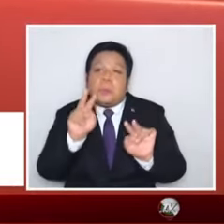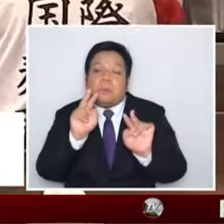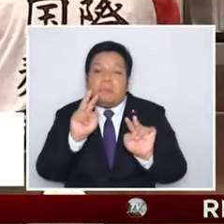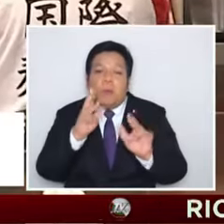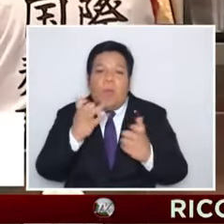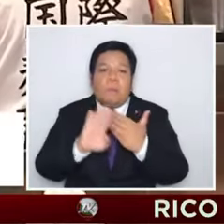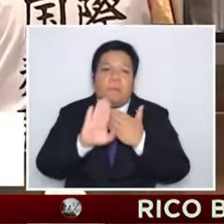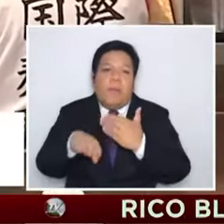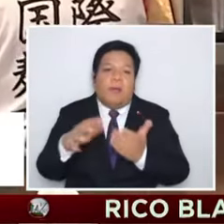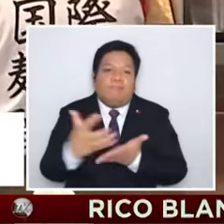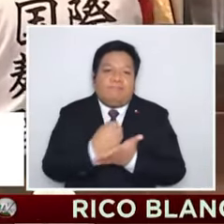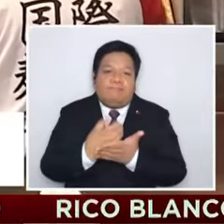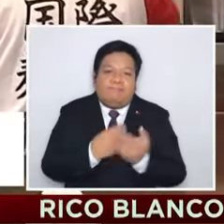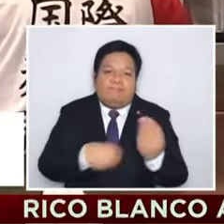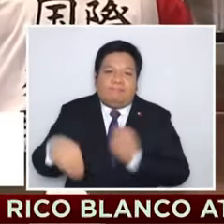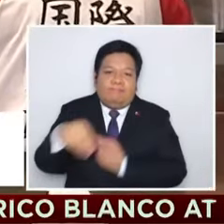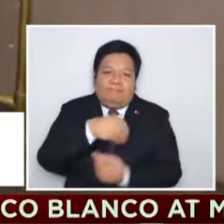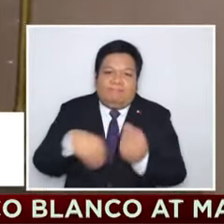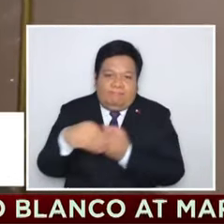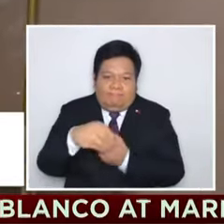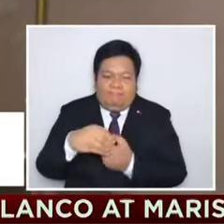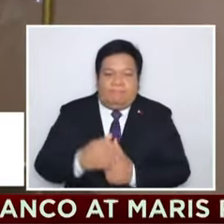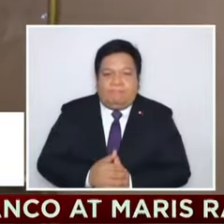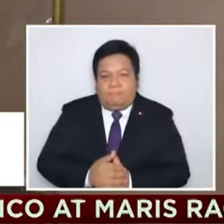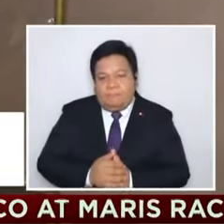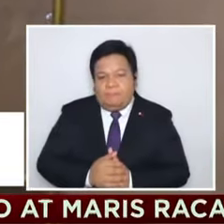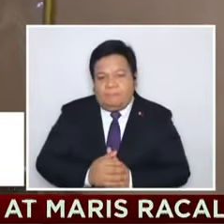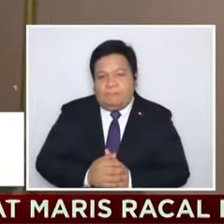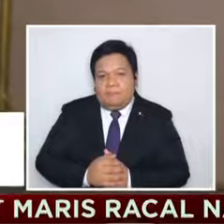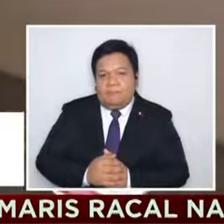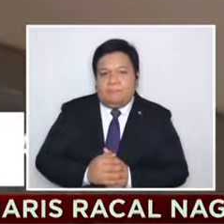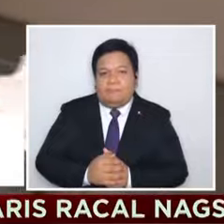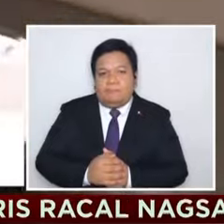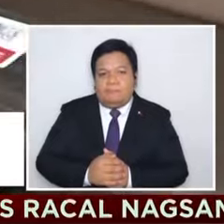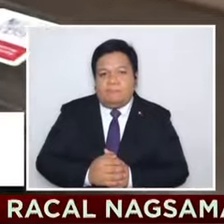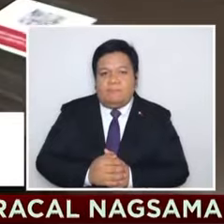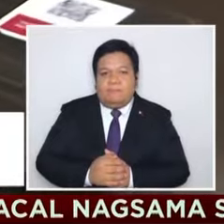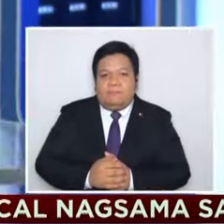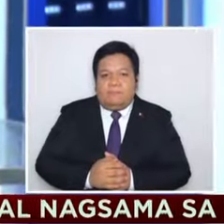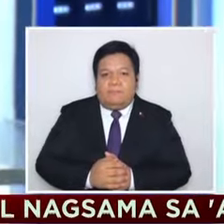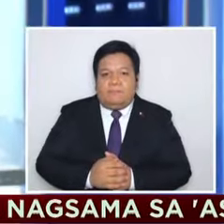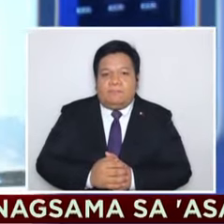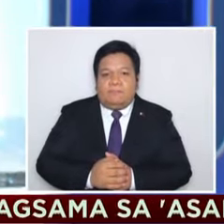na kita. Alvin L. Chico, ABS-CBN News.